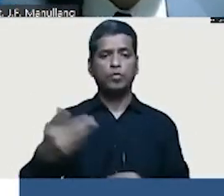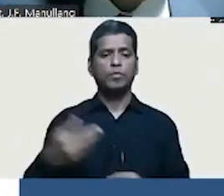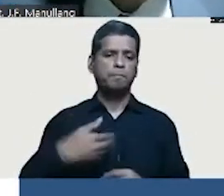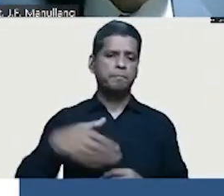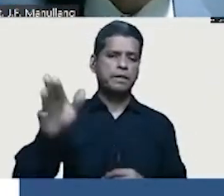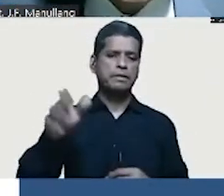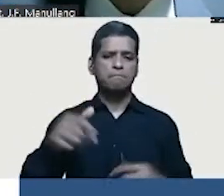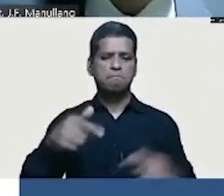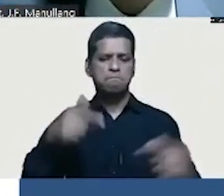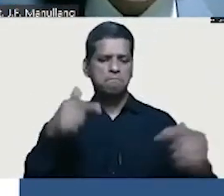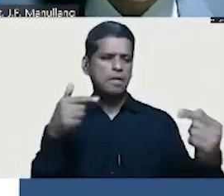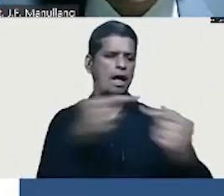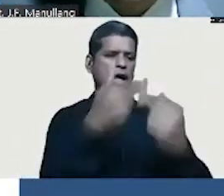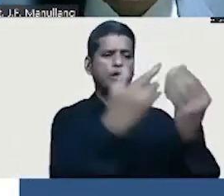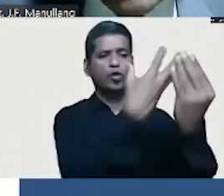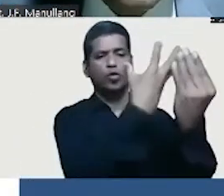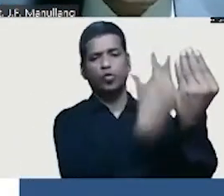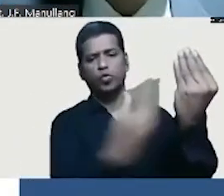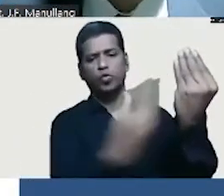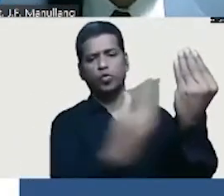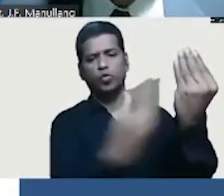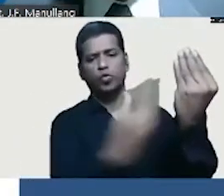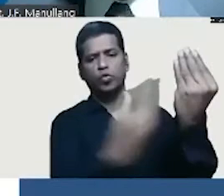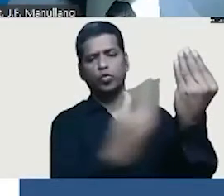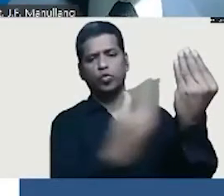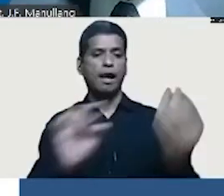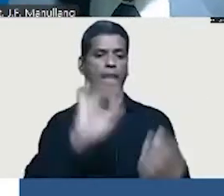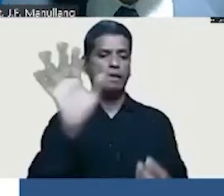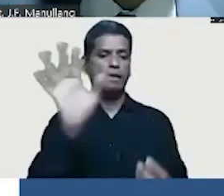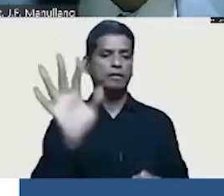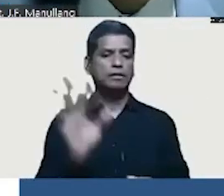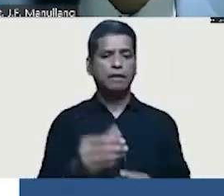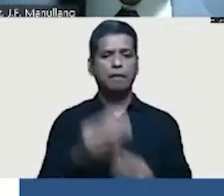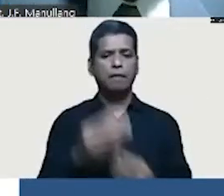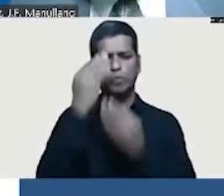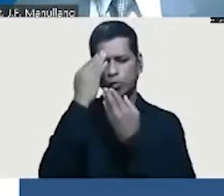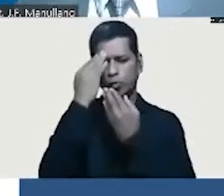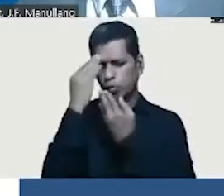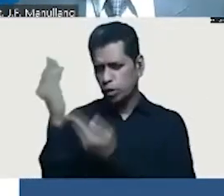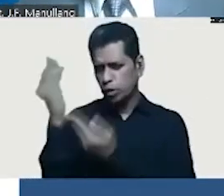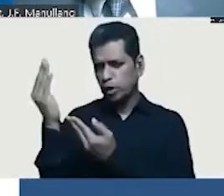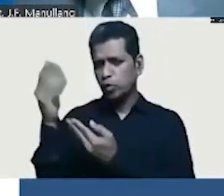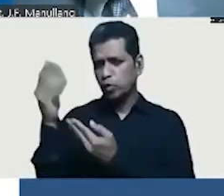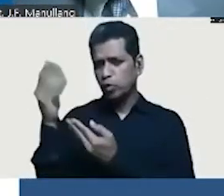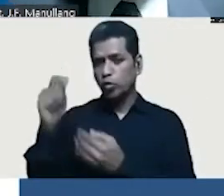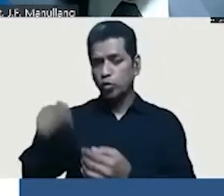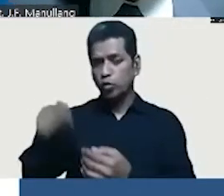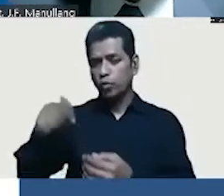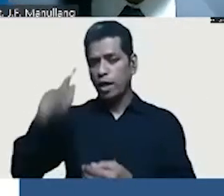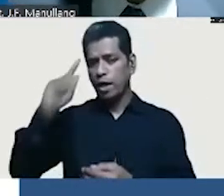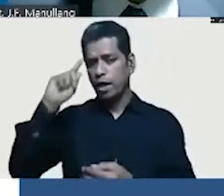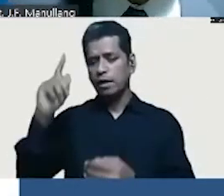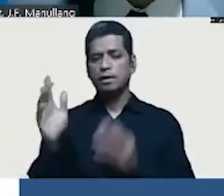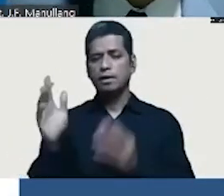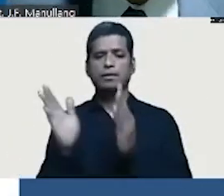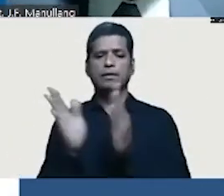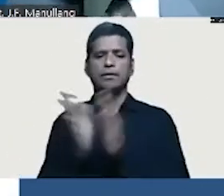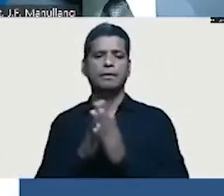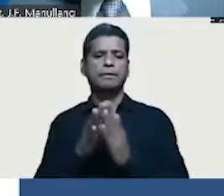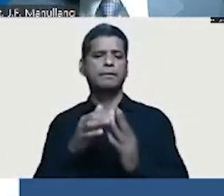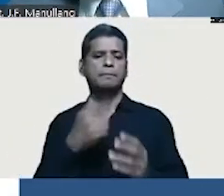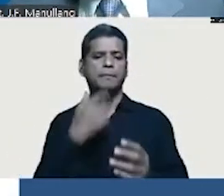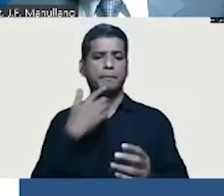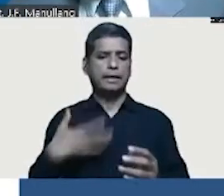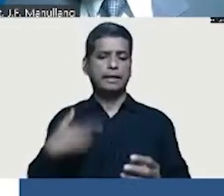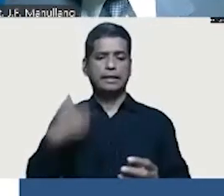yang lain yang menuruti hukum-hukum Allah dan memiliki kesaksian Yesus di dalam Kitab Wahyu laga itulah iblis atau